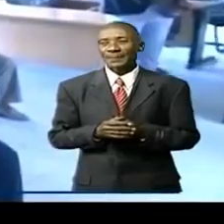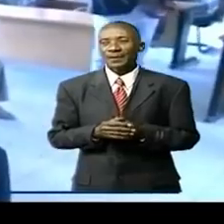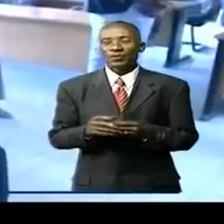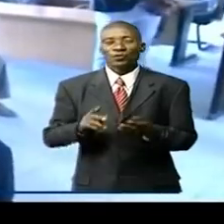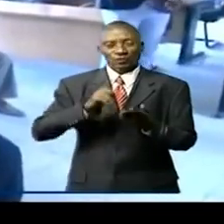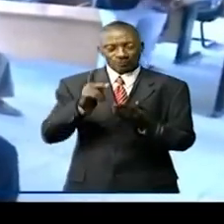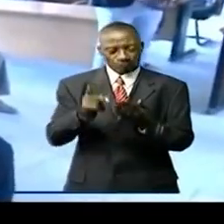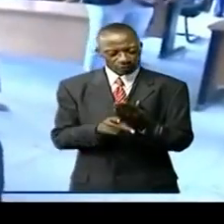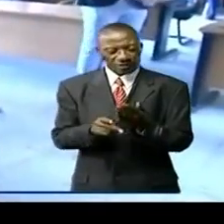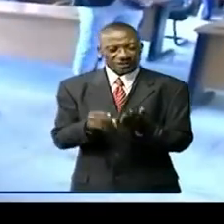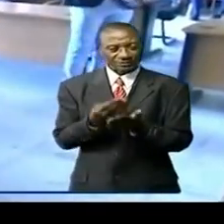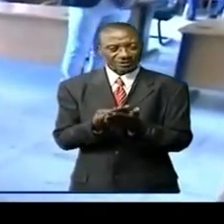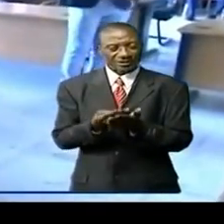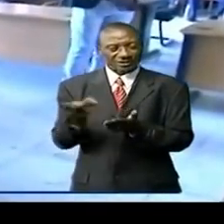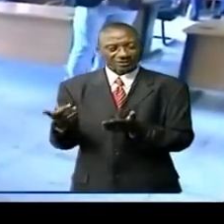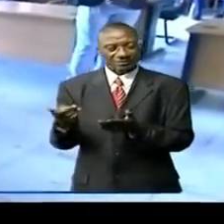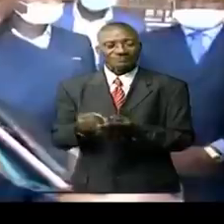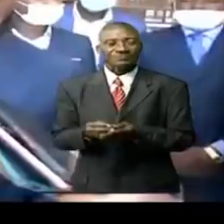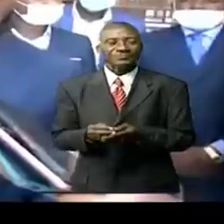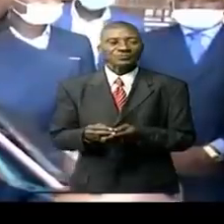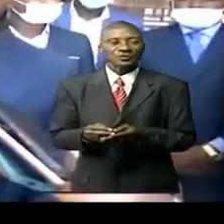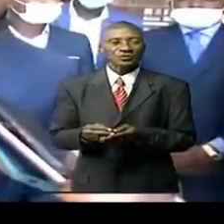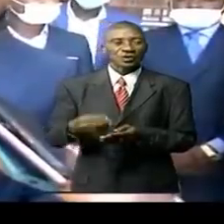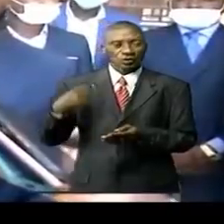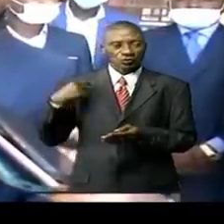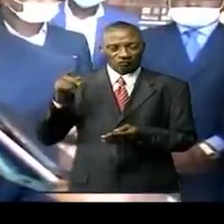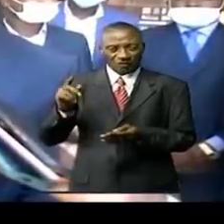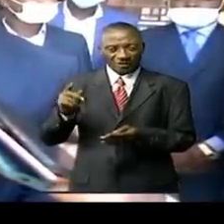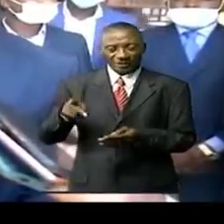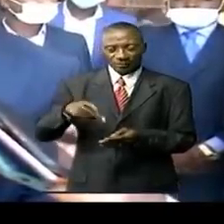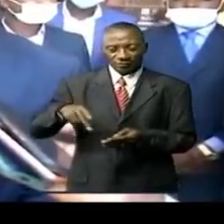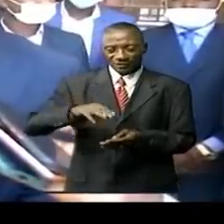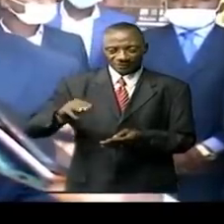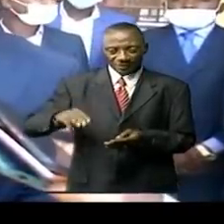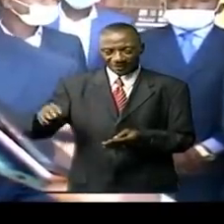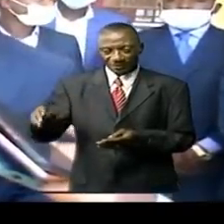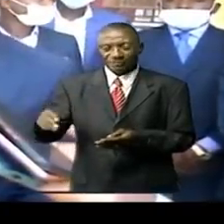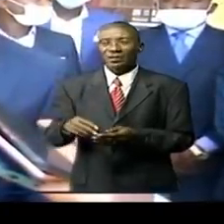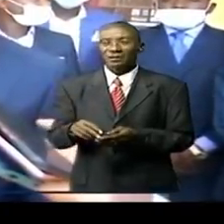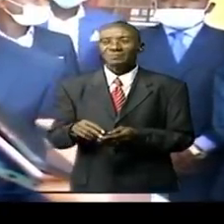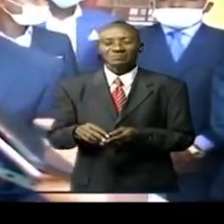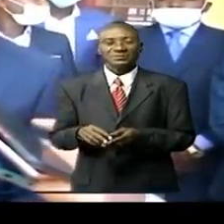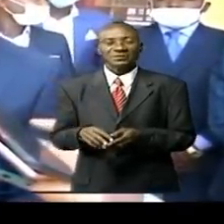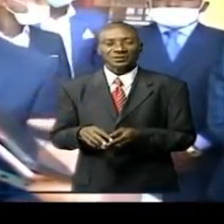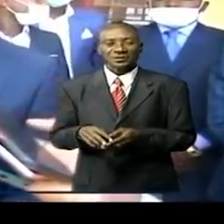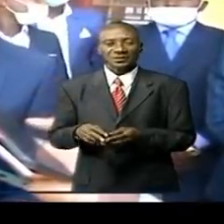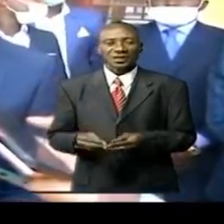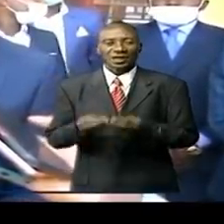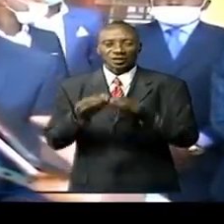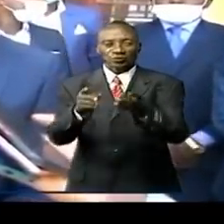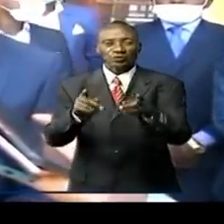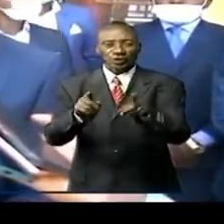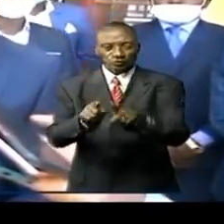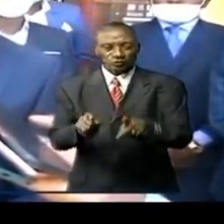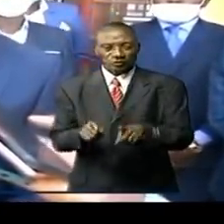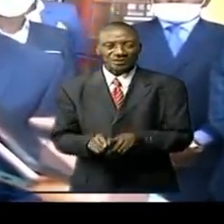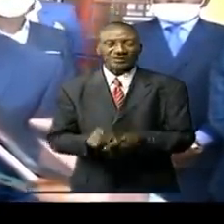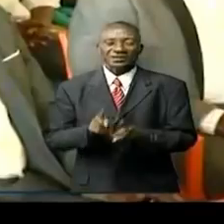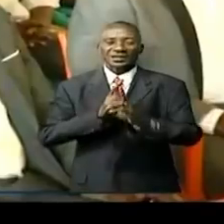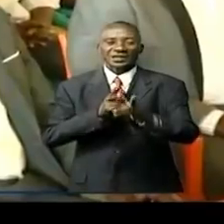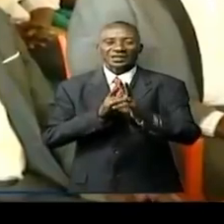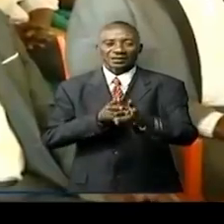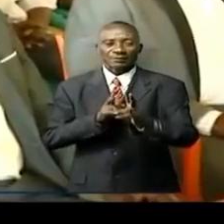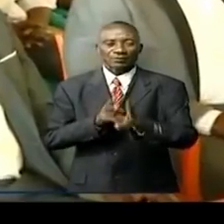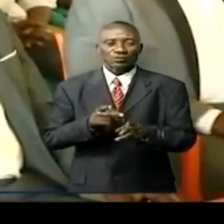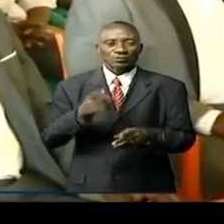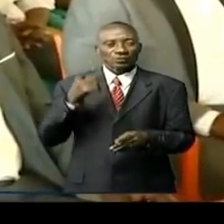d'édit budgétaire, le chef de l'exécutif provincial du Maniema a déposé à la présidente de l'organe délibérant les rapports